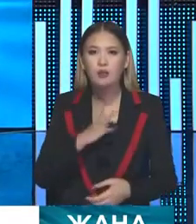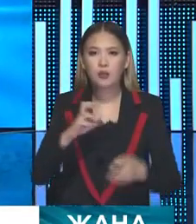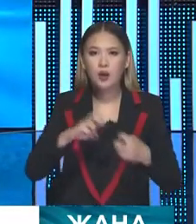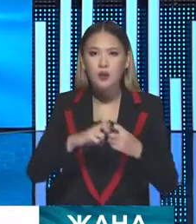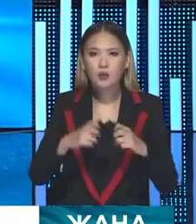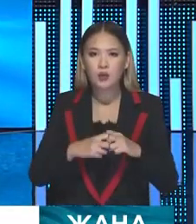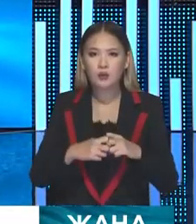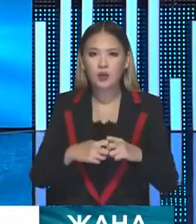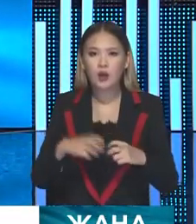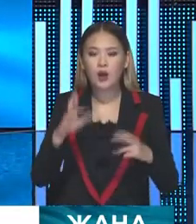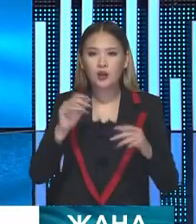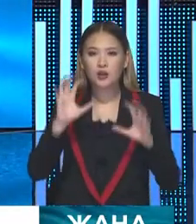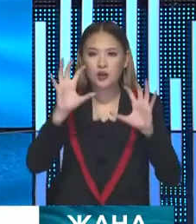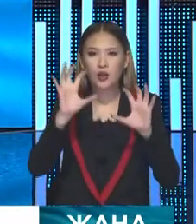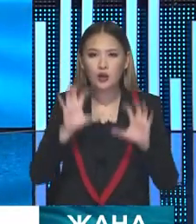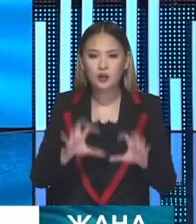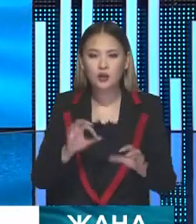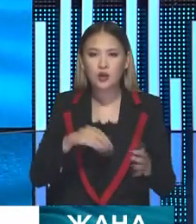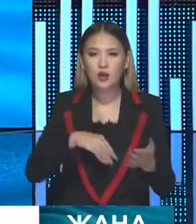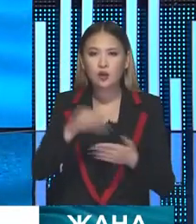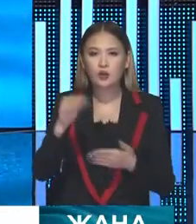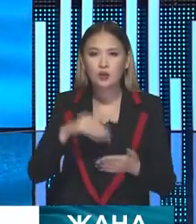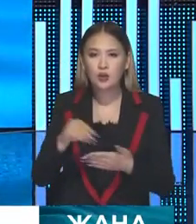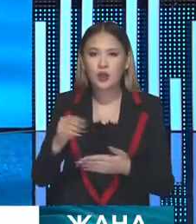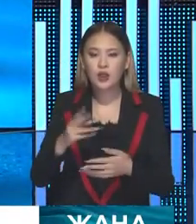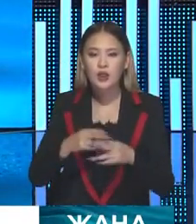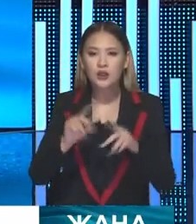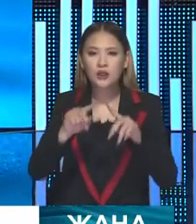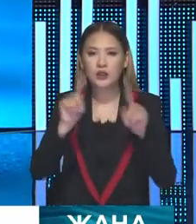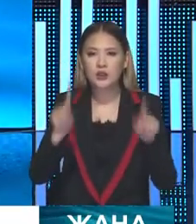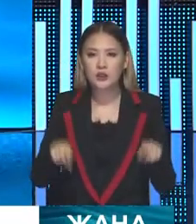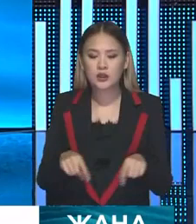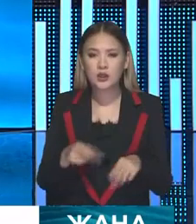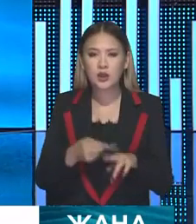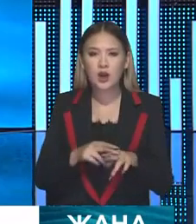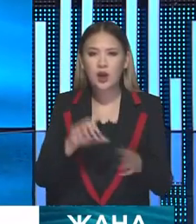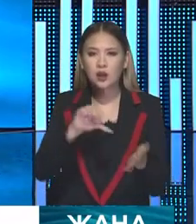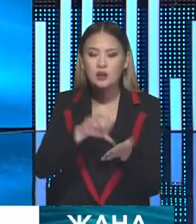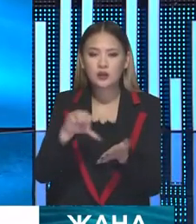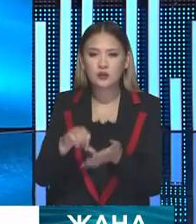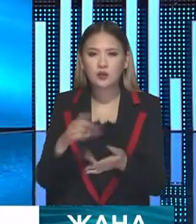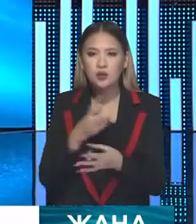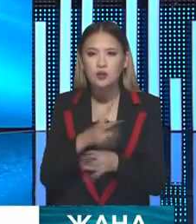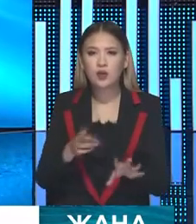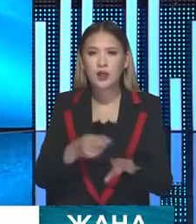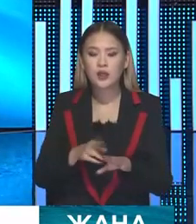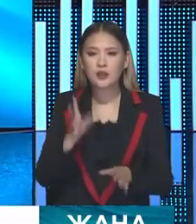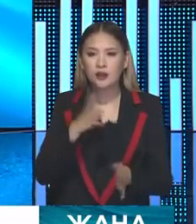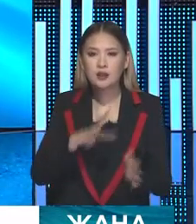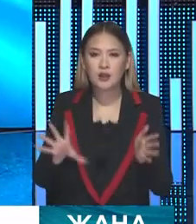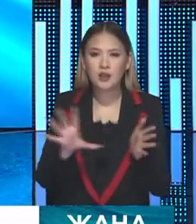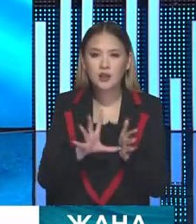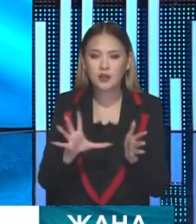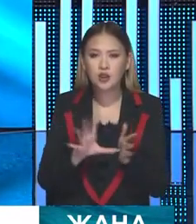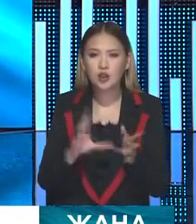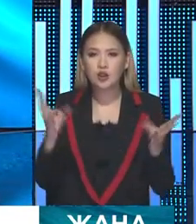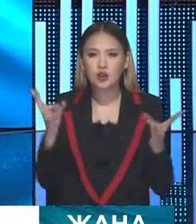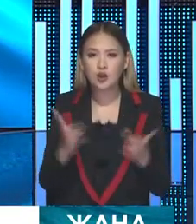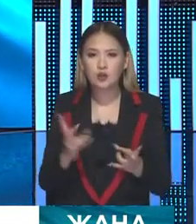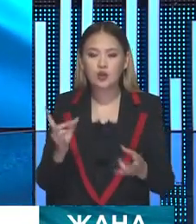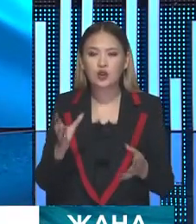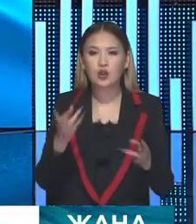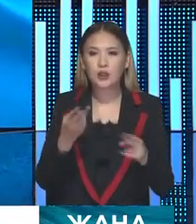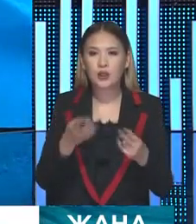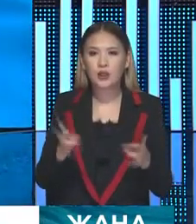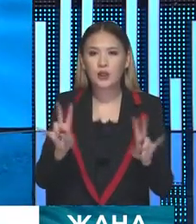қалай? Жазып қойған законна газокупка деп жазып қойған. Лицензиясы болса, мердігерлер қатысып көріп тұр. Неме, техника анауындай требование сұрамауымыз керек.